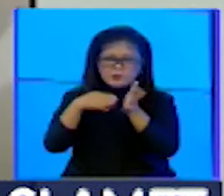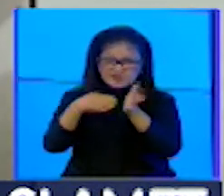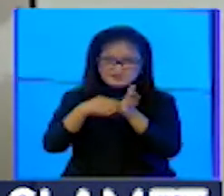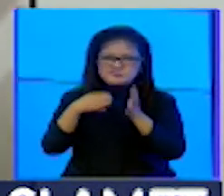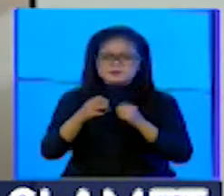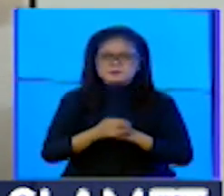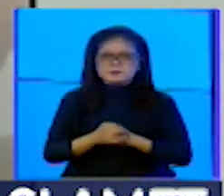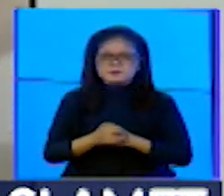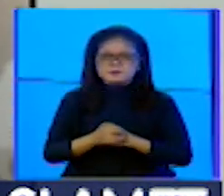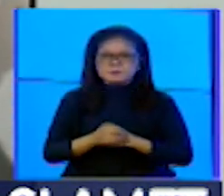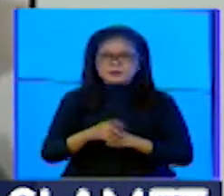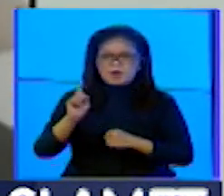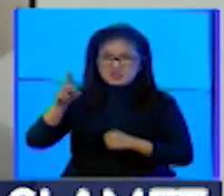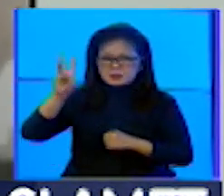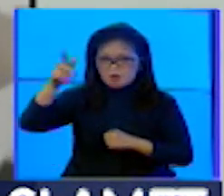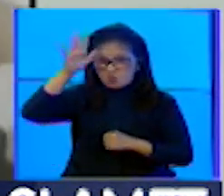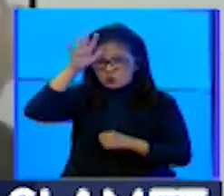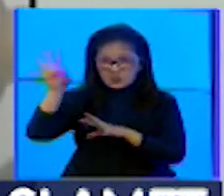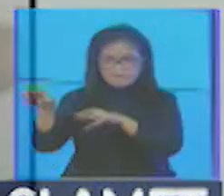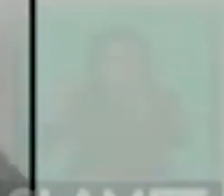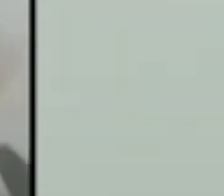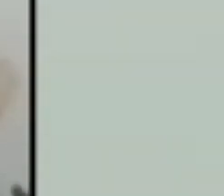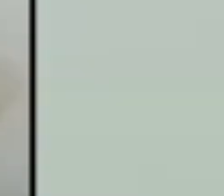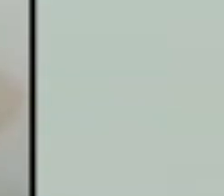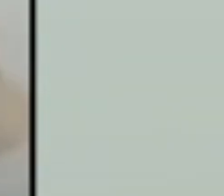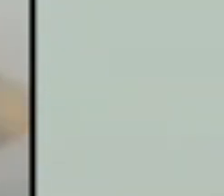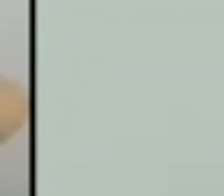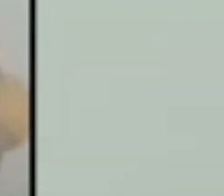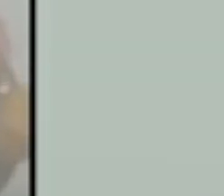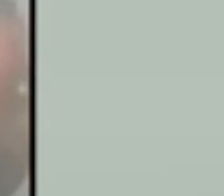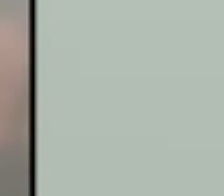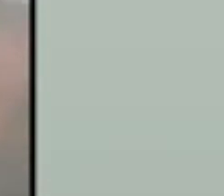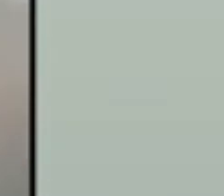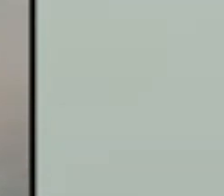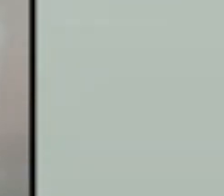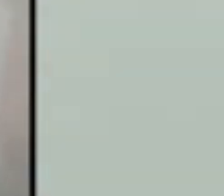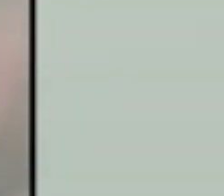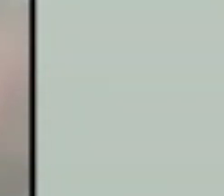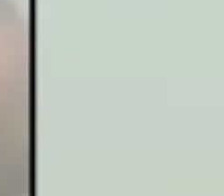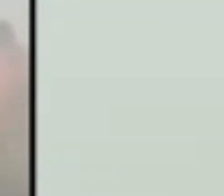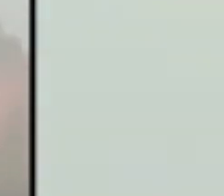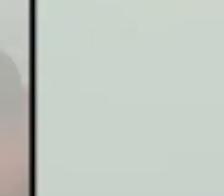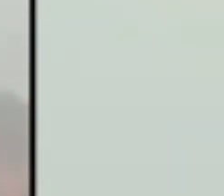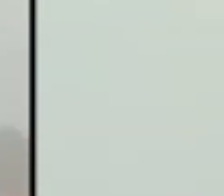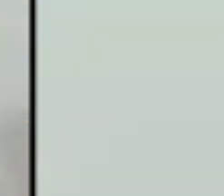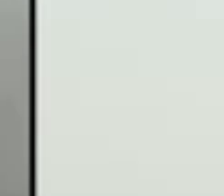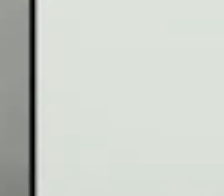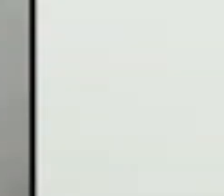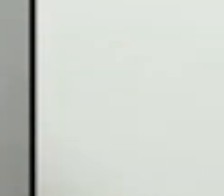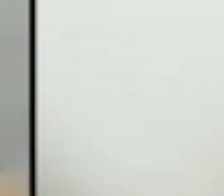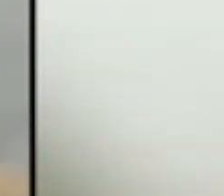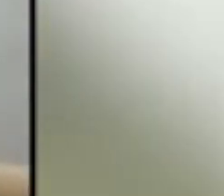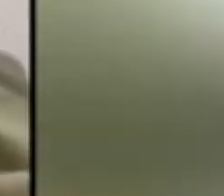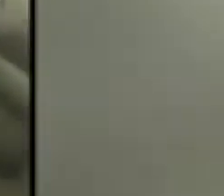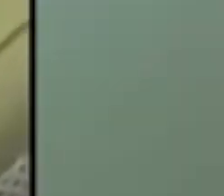Tiga di antaranya bahkan harus dievakuasi tim SAR. Dua pendaki asal Cirebon, Jawa Barat dan Banyumas, Jawa Tengah